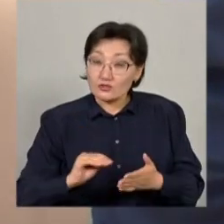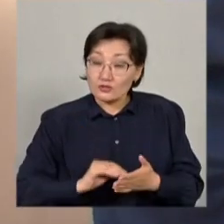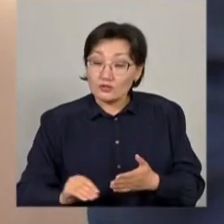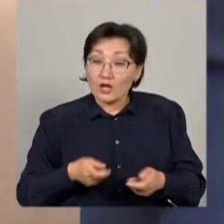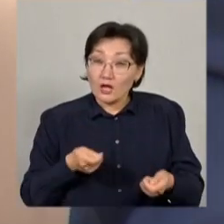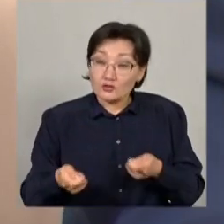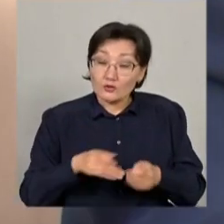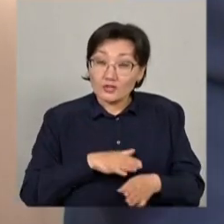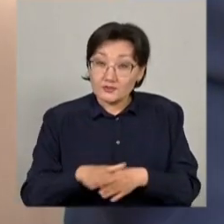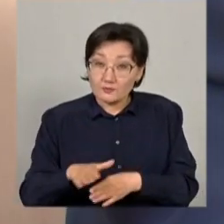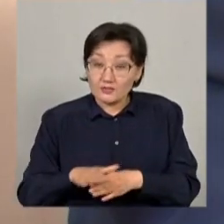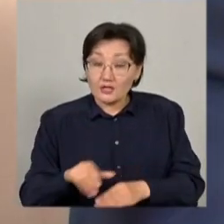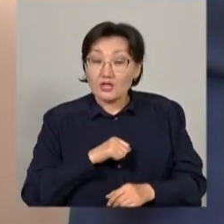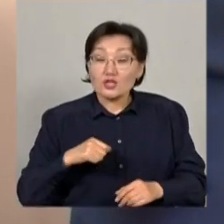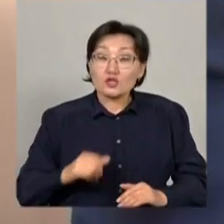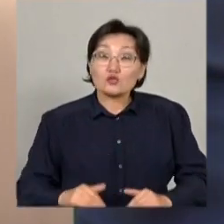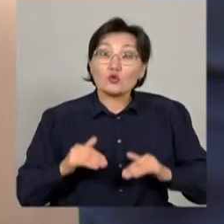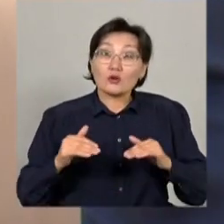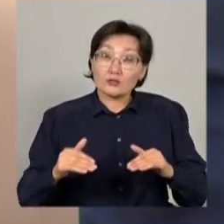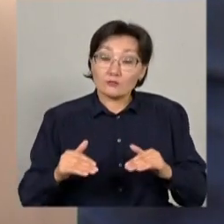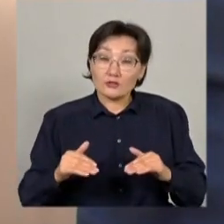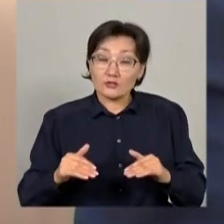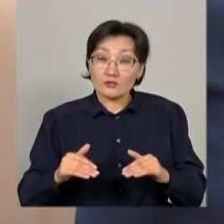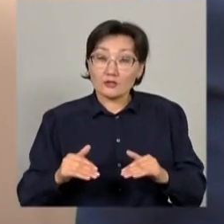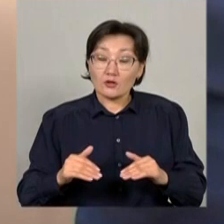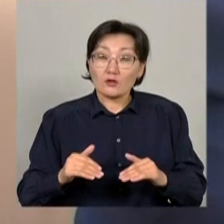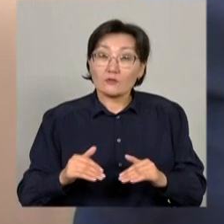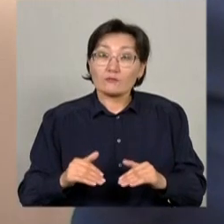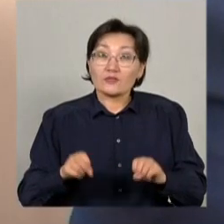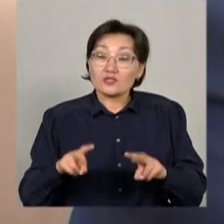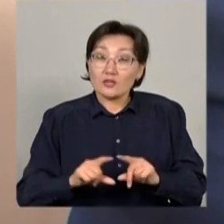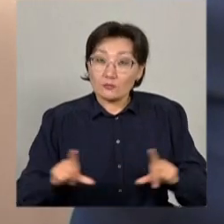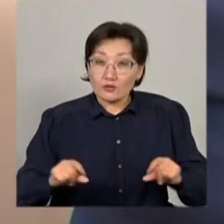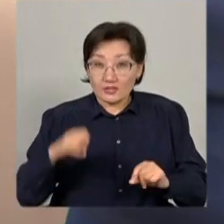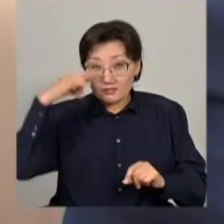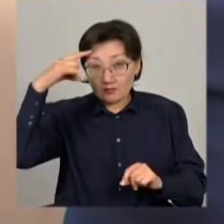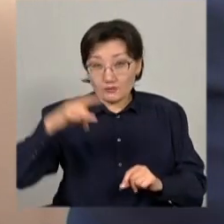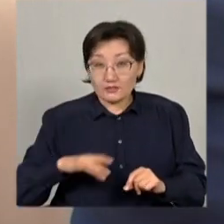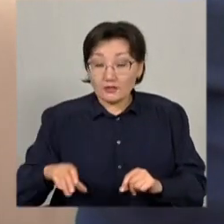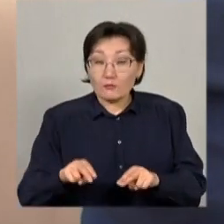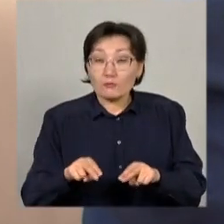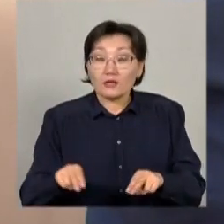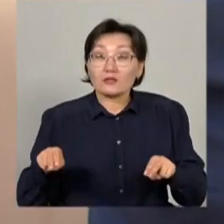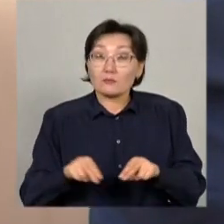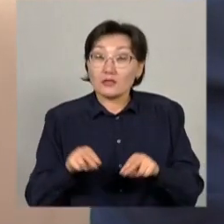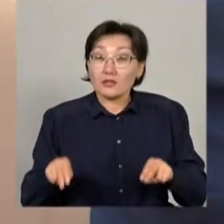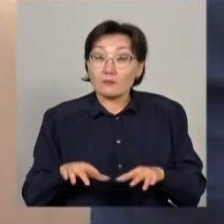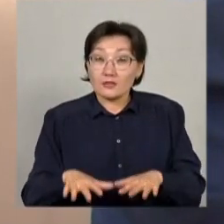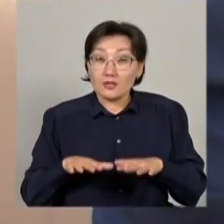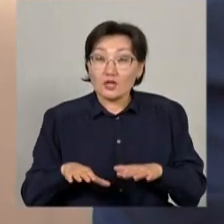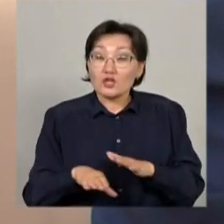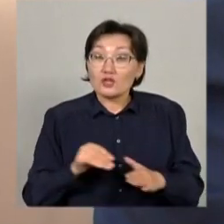жүзеге асыратын ең жоғары өкілді органы Қазақстан Республикасы парламентінің